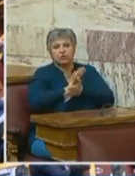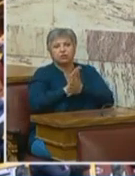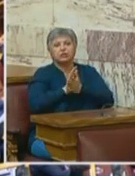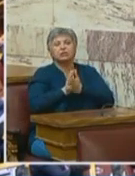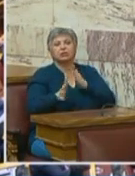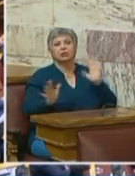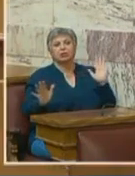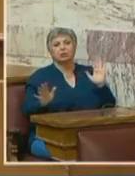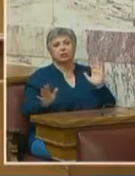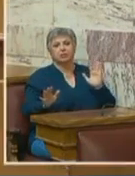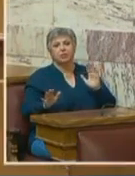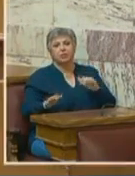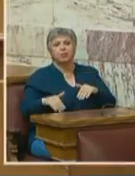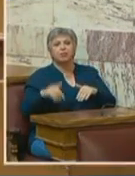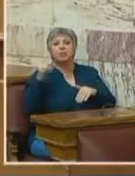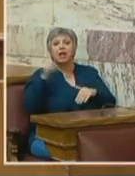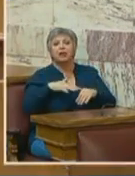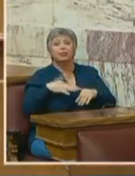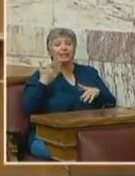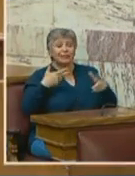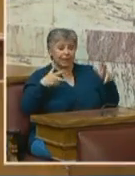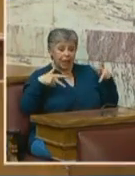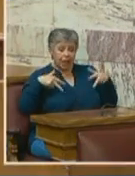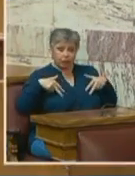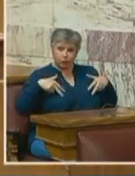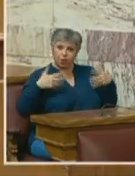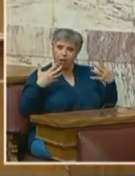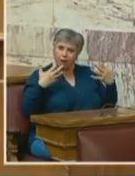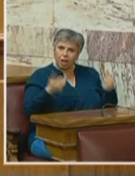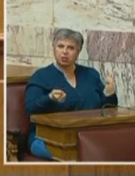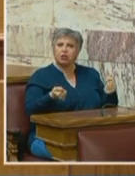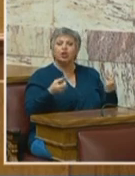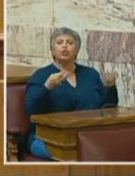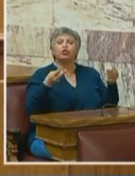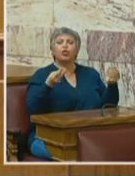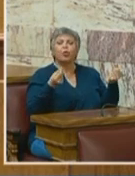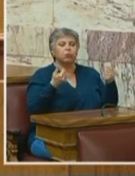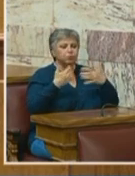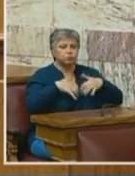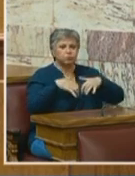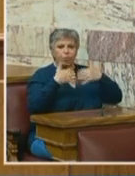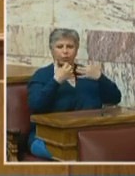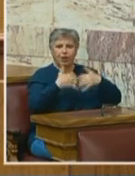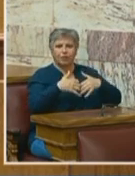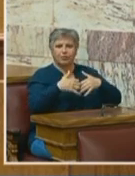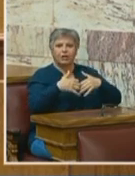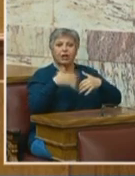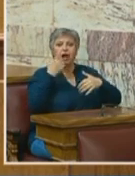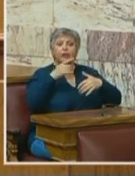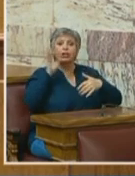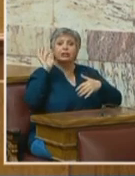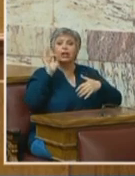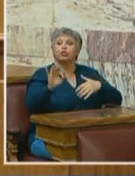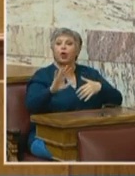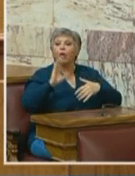Χρησιμοποιείτε τους μηχανισμούς της εξουσίας για να στοχοποιήσετε όχι μόνο τους πολιτικούς σας